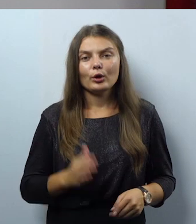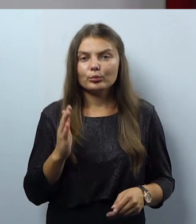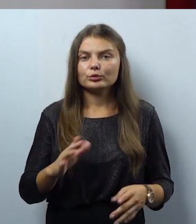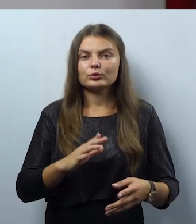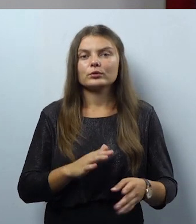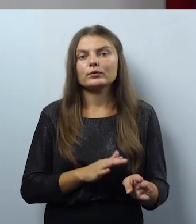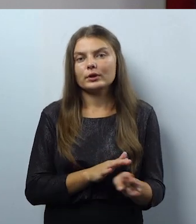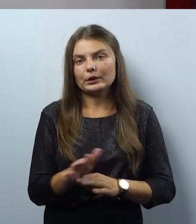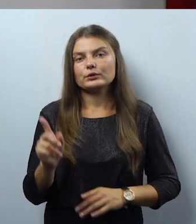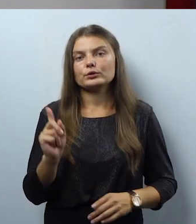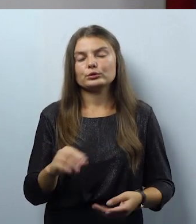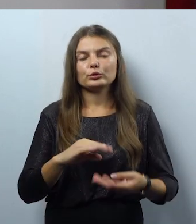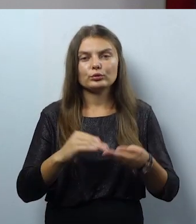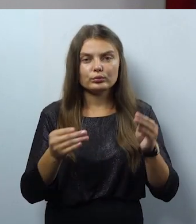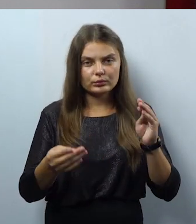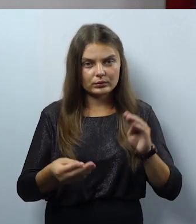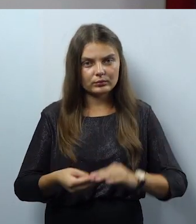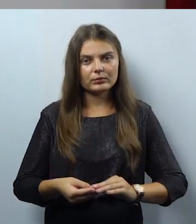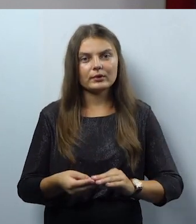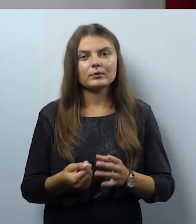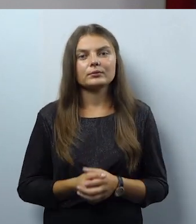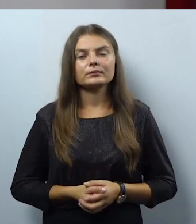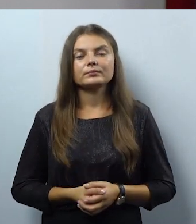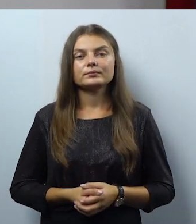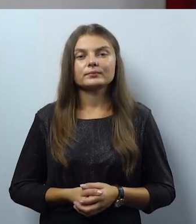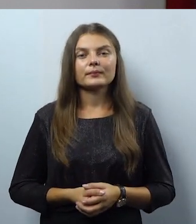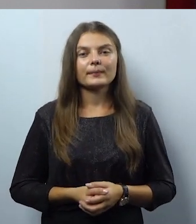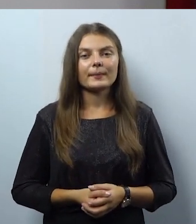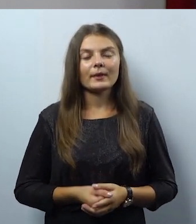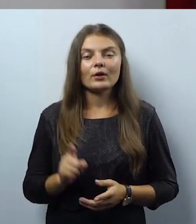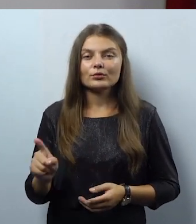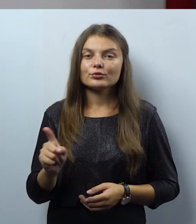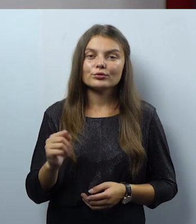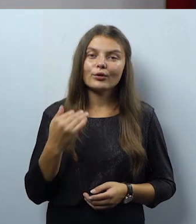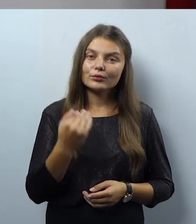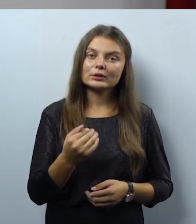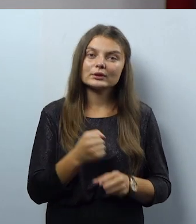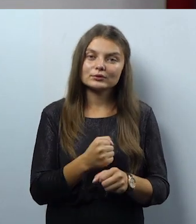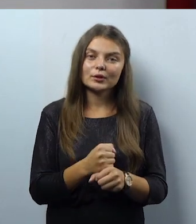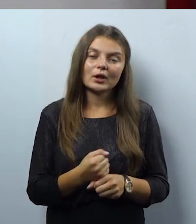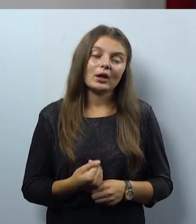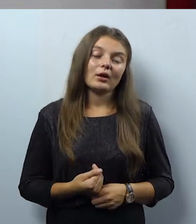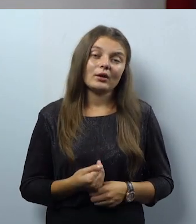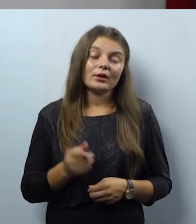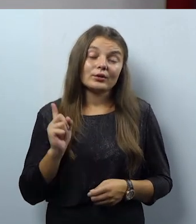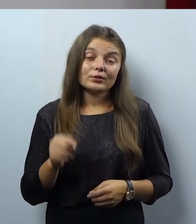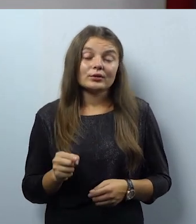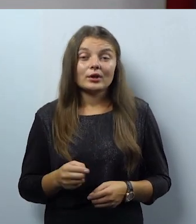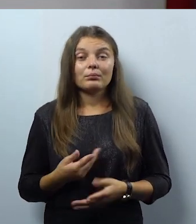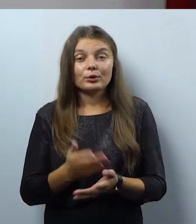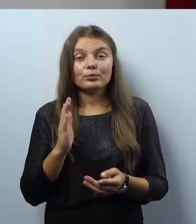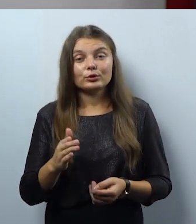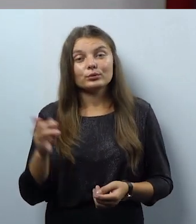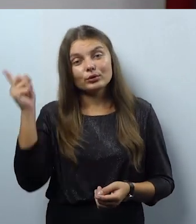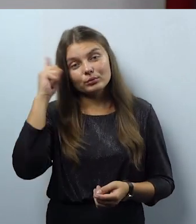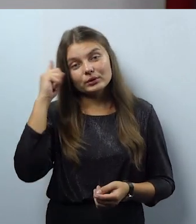І на основі цього екологічного, що вони зроблять, тоді ми можемо рухатися. Ну, можна